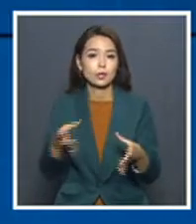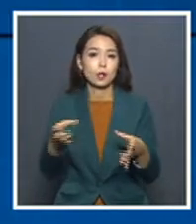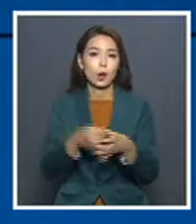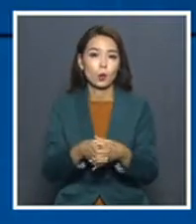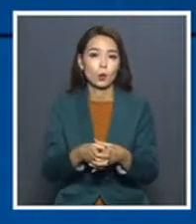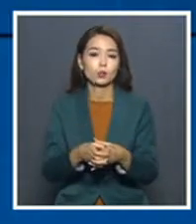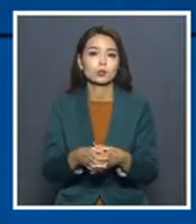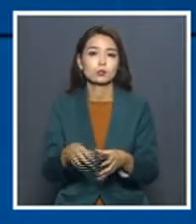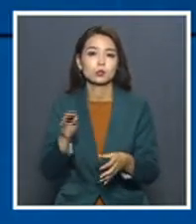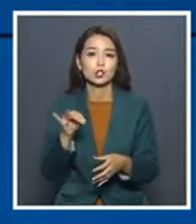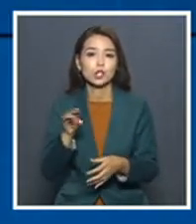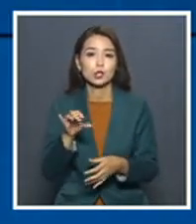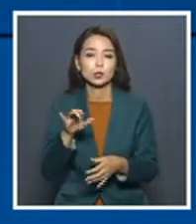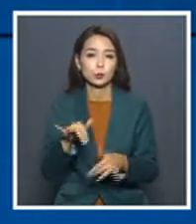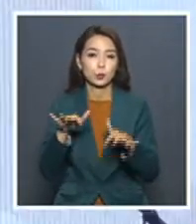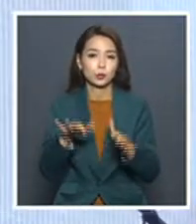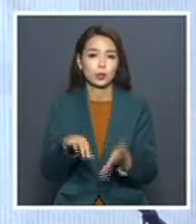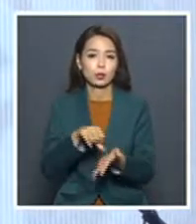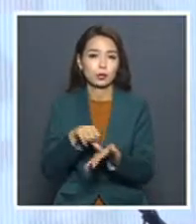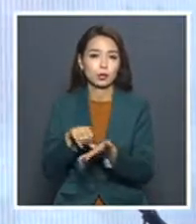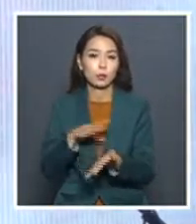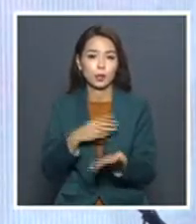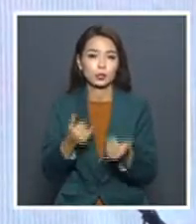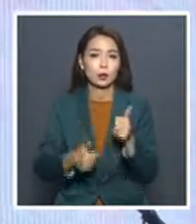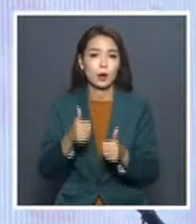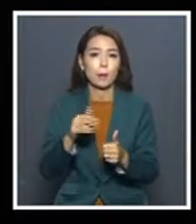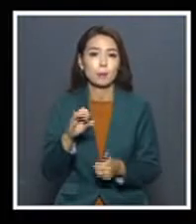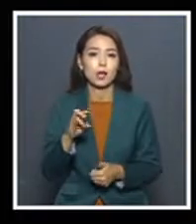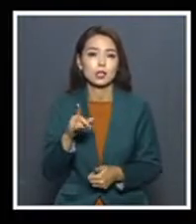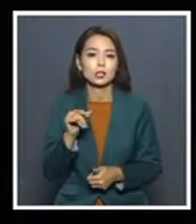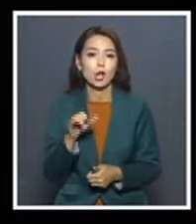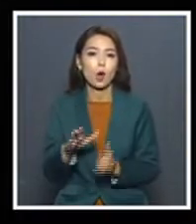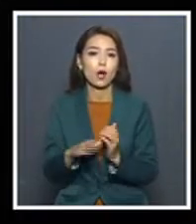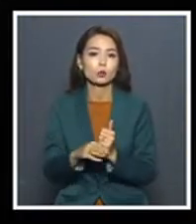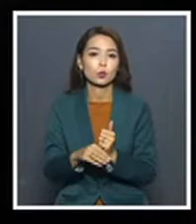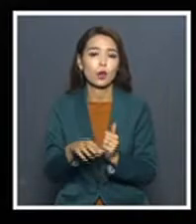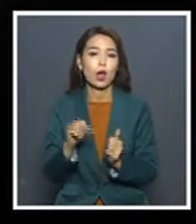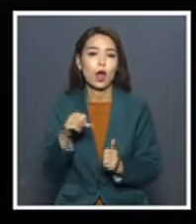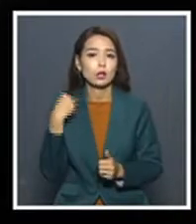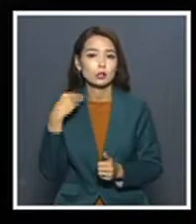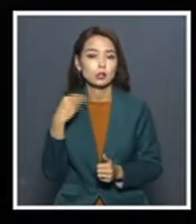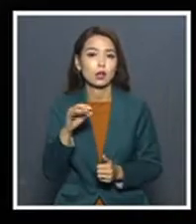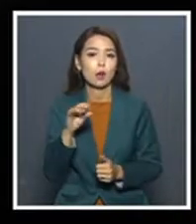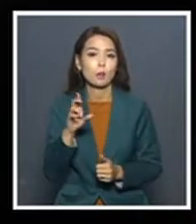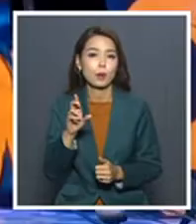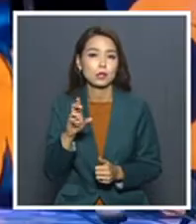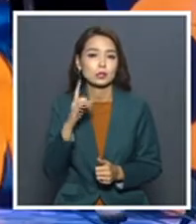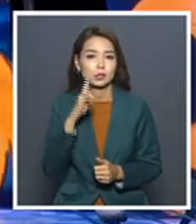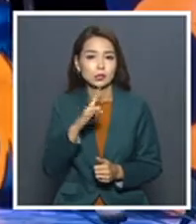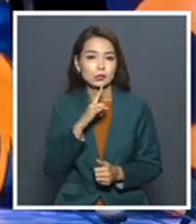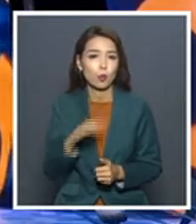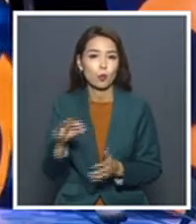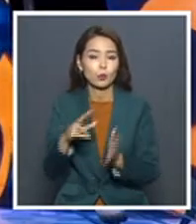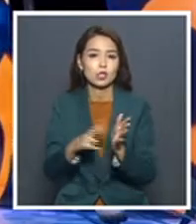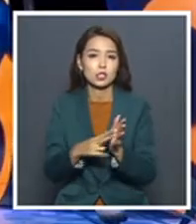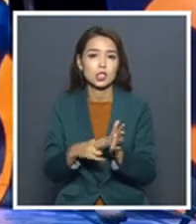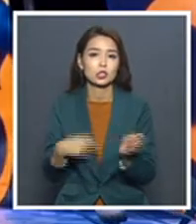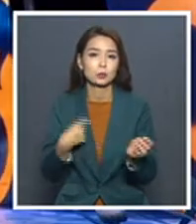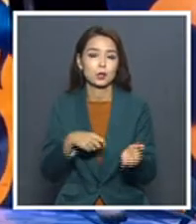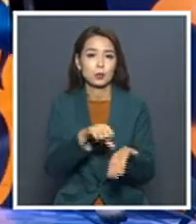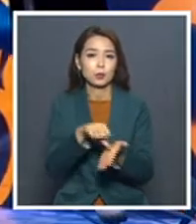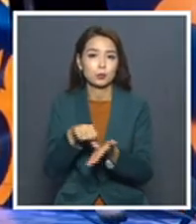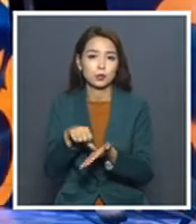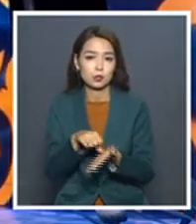келіп ұйымдастырды. Байқауға Маңғыстау, Ақтөбе, Атырау және Батыс Қазақстан облыстарынан 8 жыршы термеші қатысты. Әр